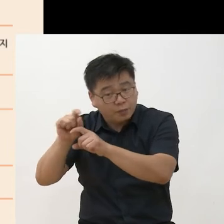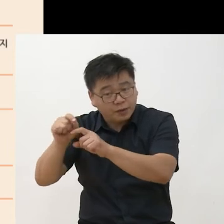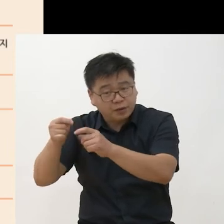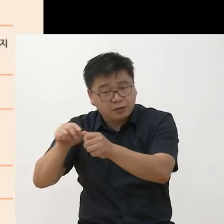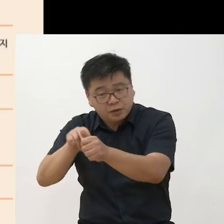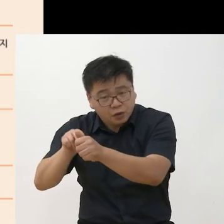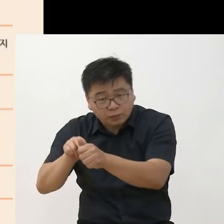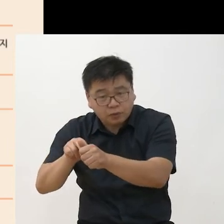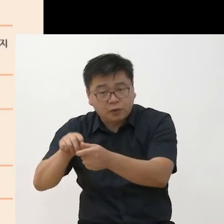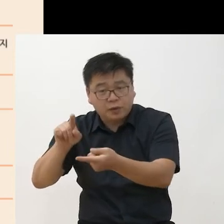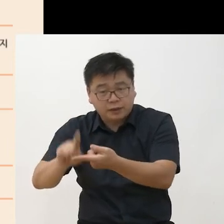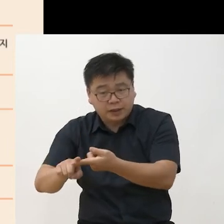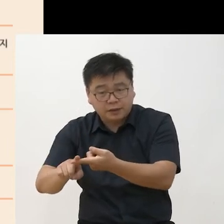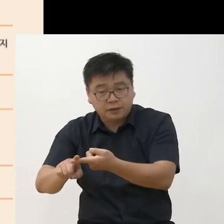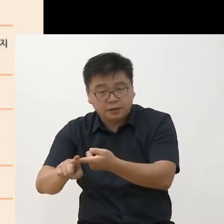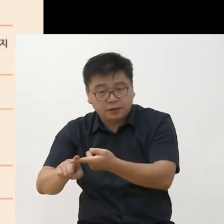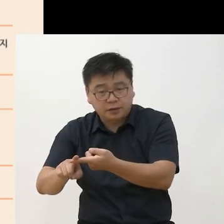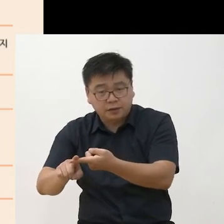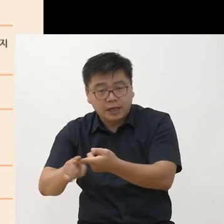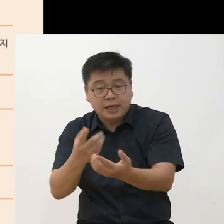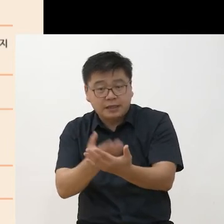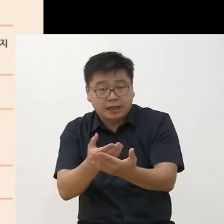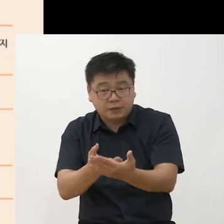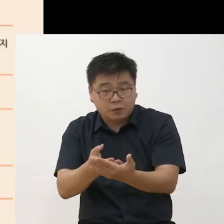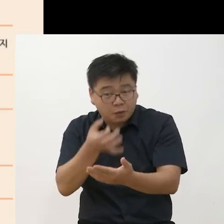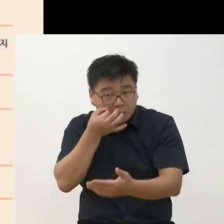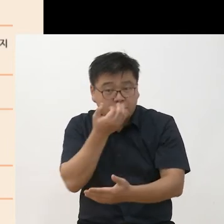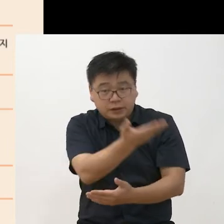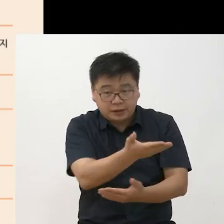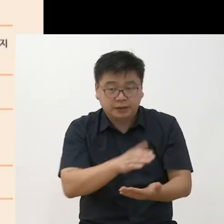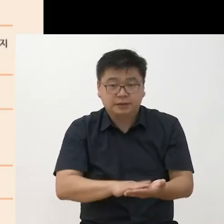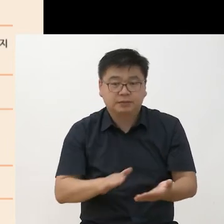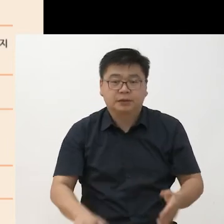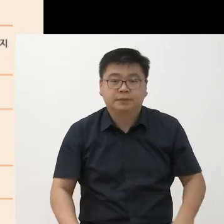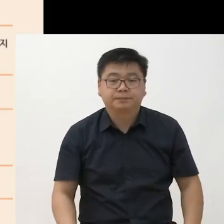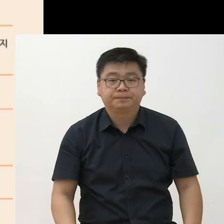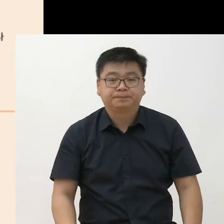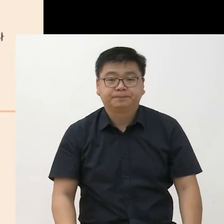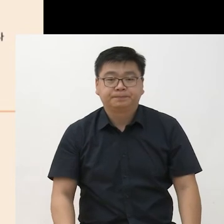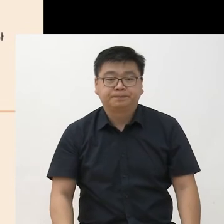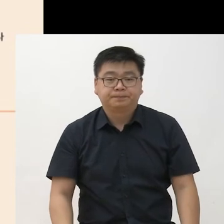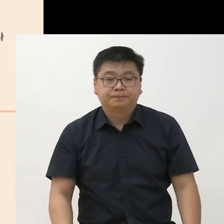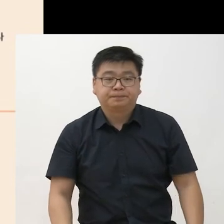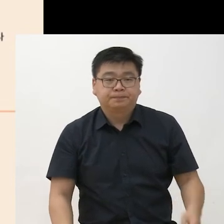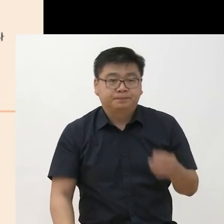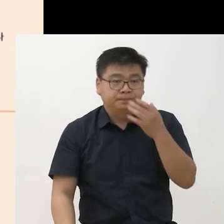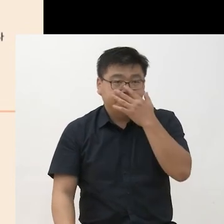전에 말씀드렸던 것처럼 자료로 대신하도록 하겠습니다.